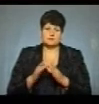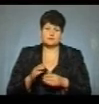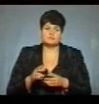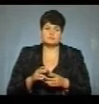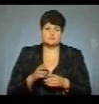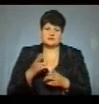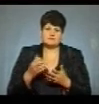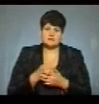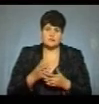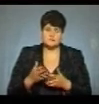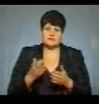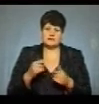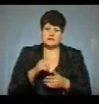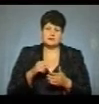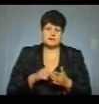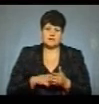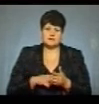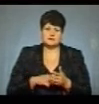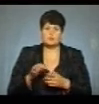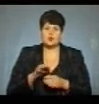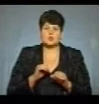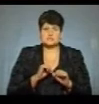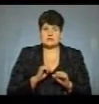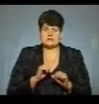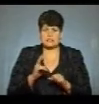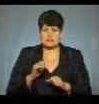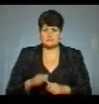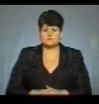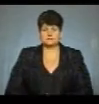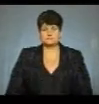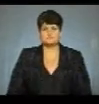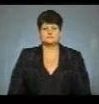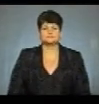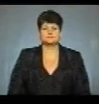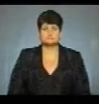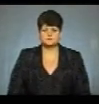не встигаємо. Будь ласка, давайте питання про зоозахисників.